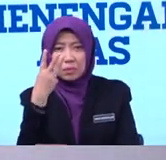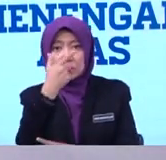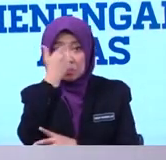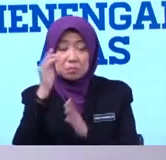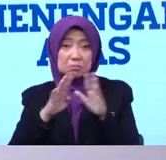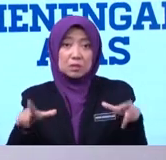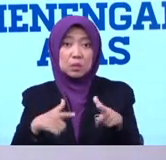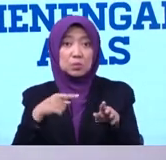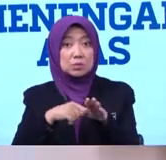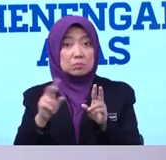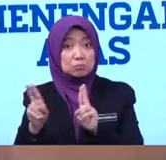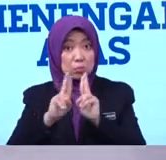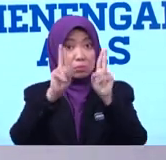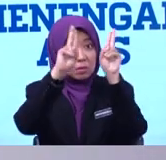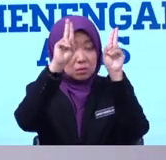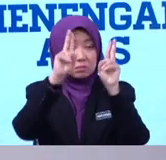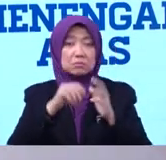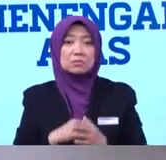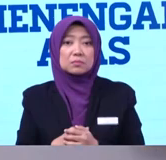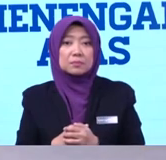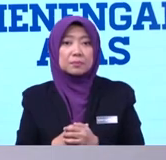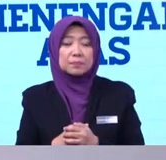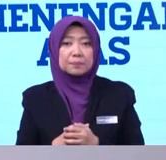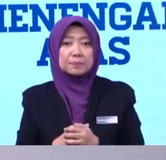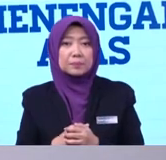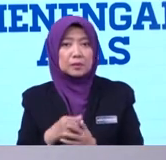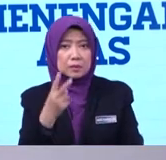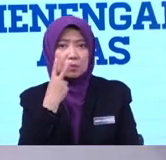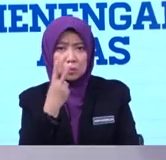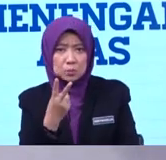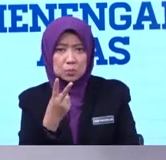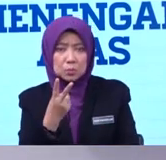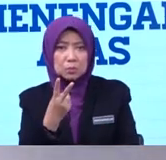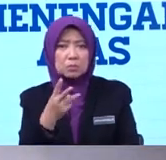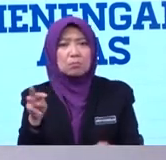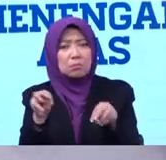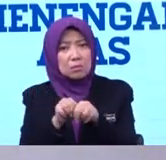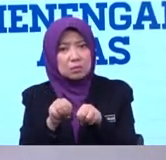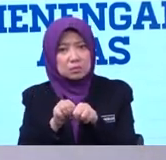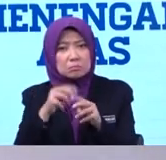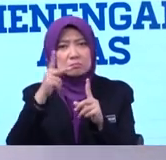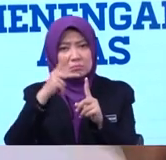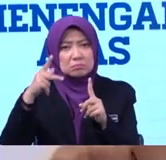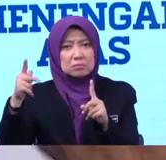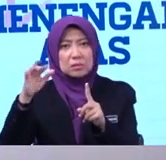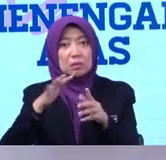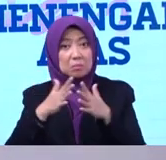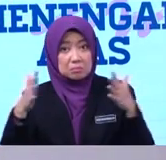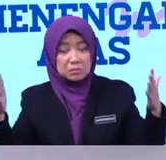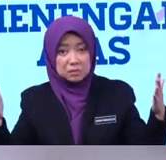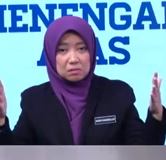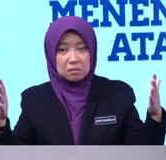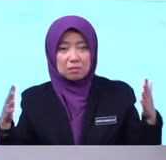di udara atmosfera jadi dan kalau kita melihat di sini juga ini merupakan macam Ih kilang-kilang yang besar